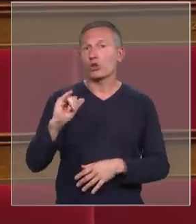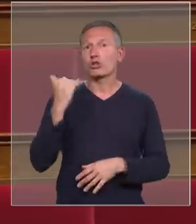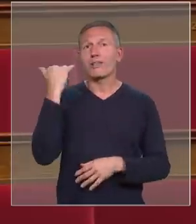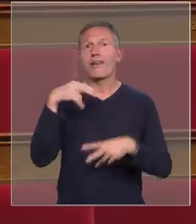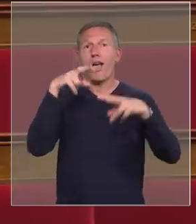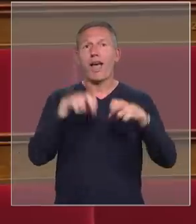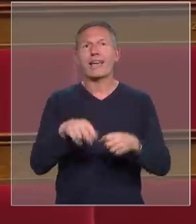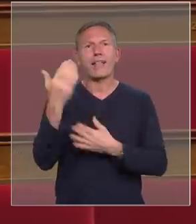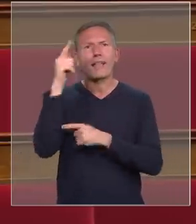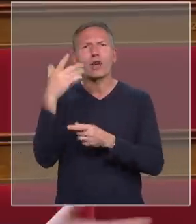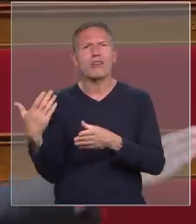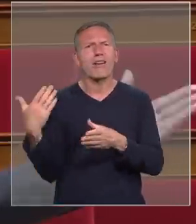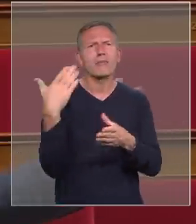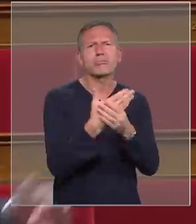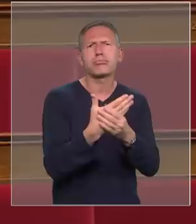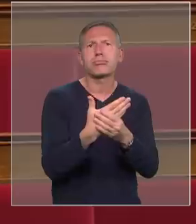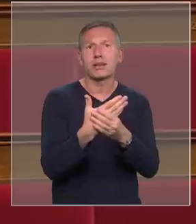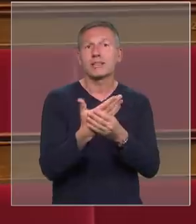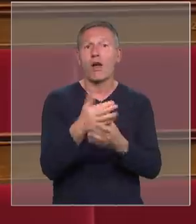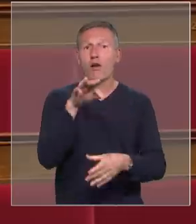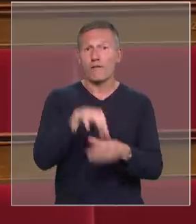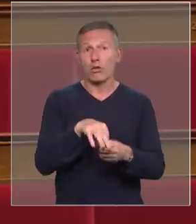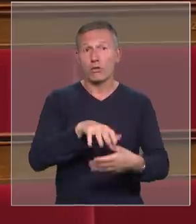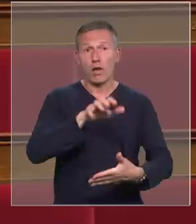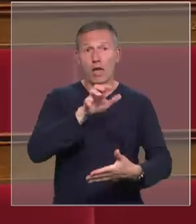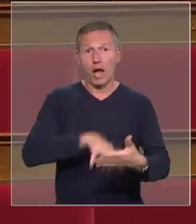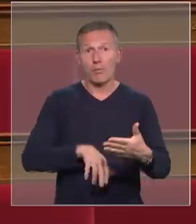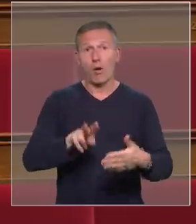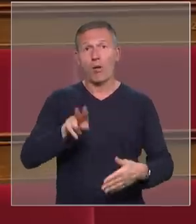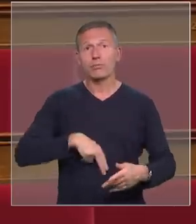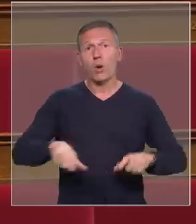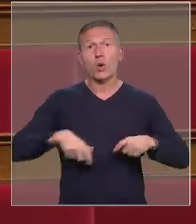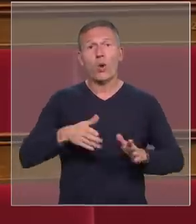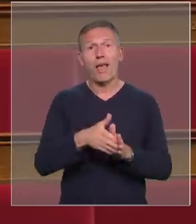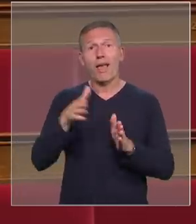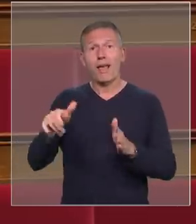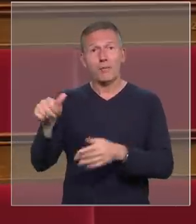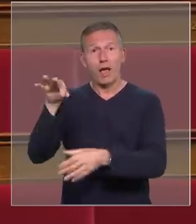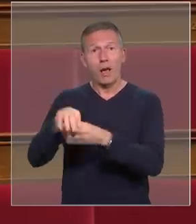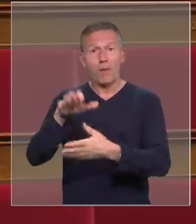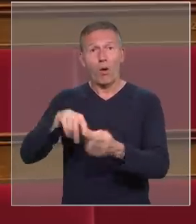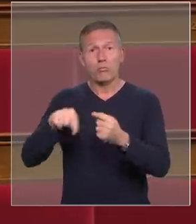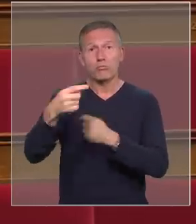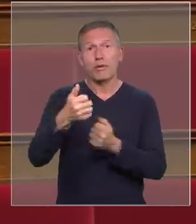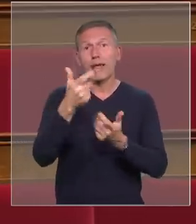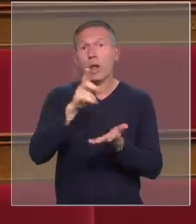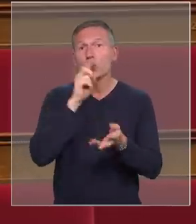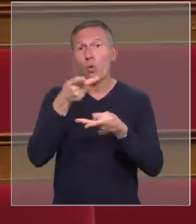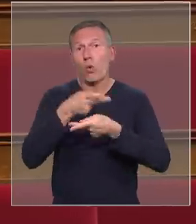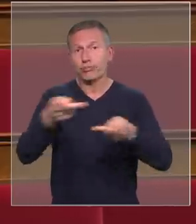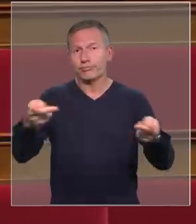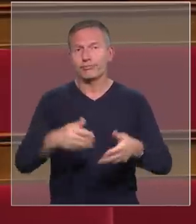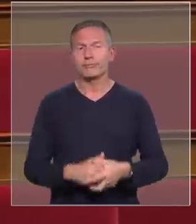aux ingérences étrangères a voté le rapport de notre collègue Constance Le Grip qui sera publié dans quelques jours.